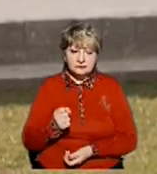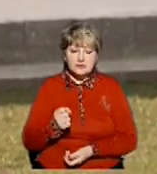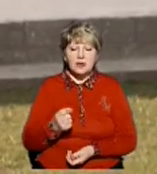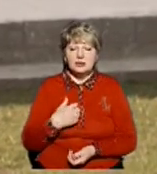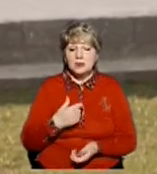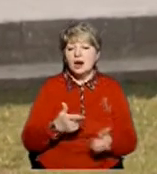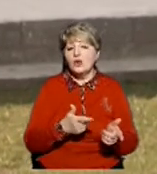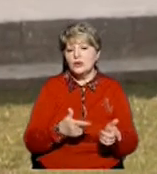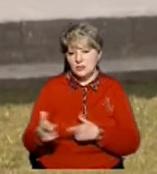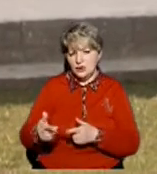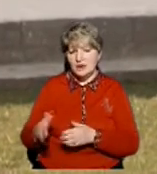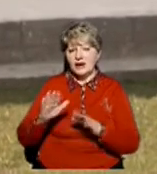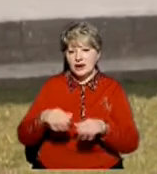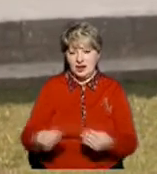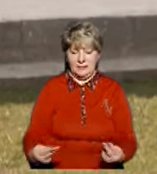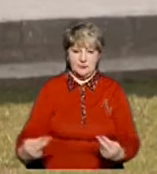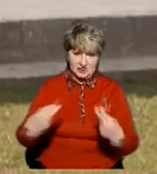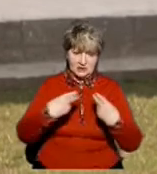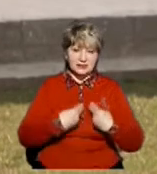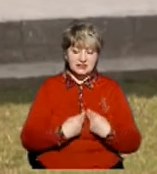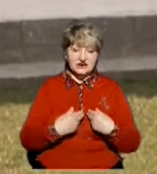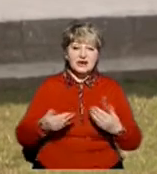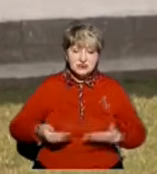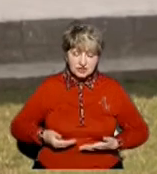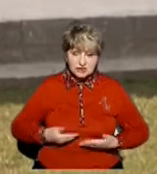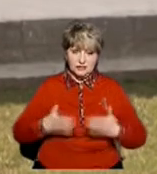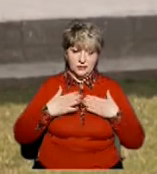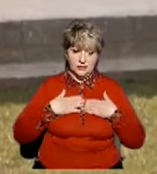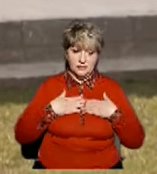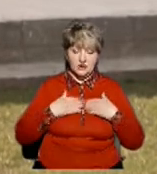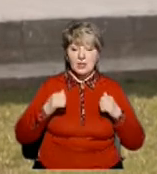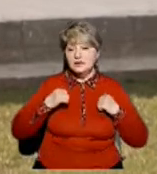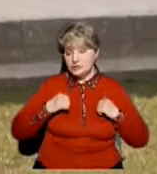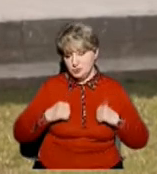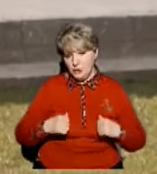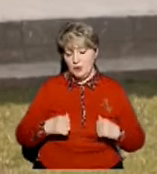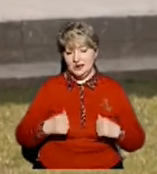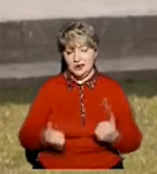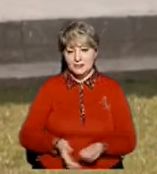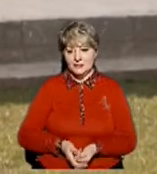Готові, хай приїжджають, хай живуть у спокої,